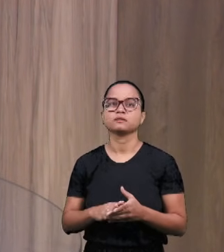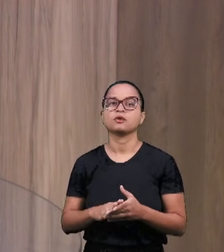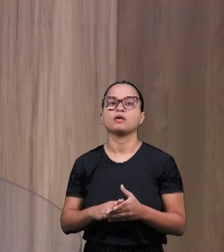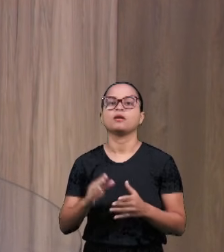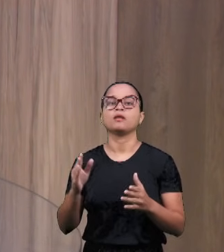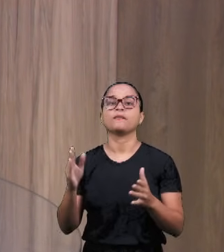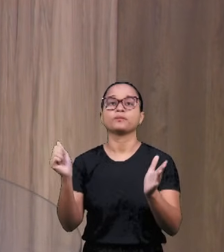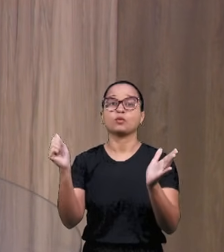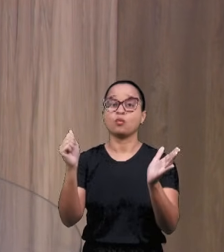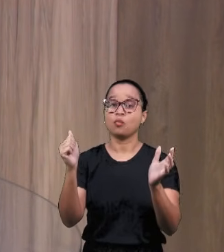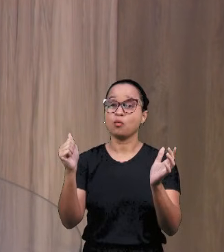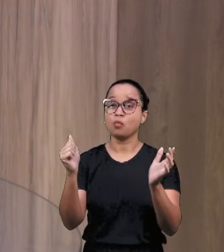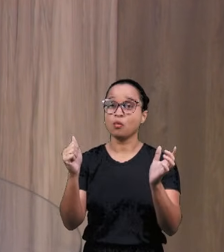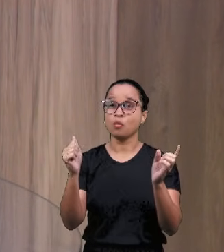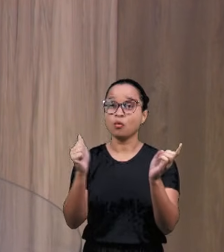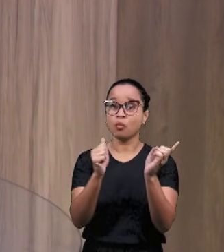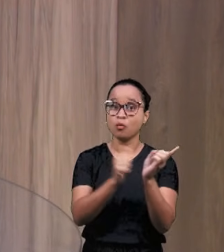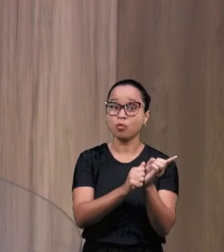Alors,